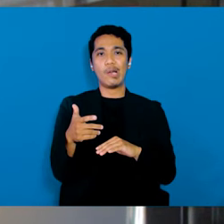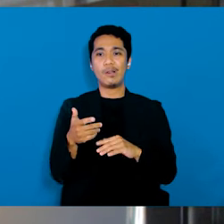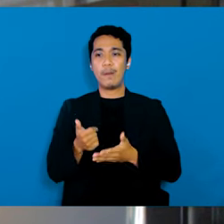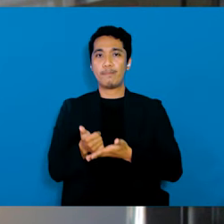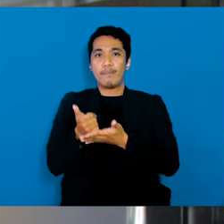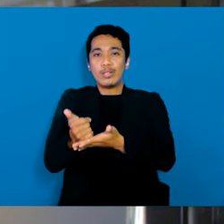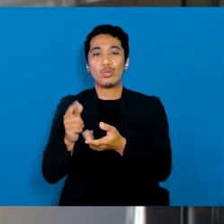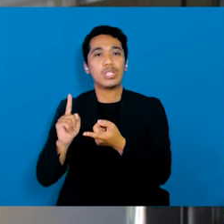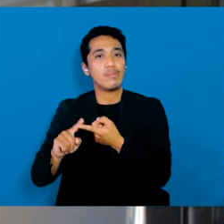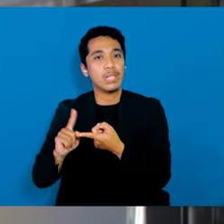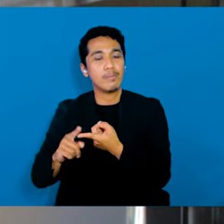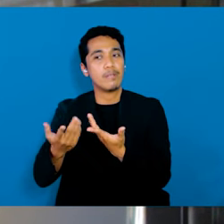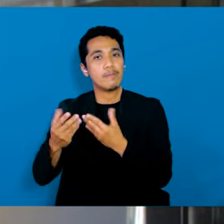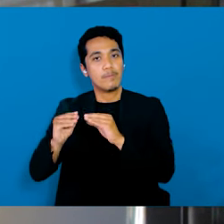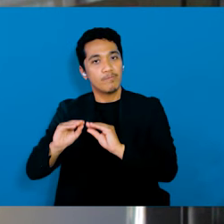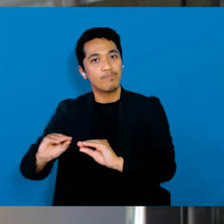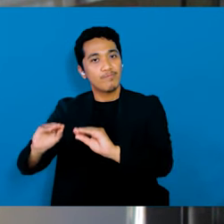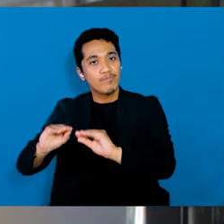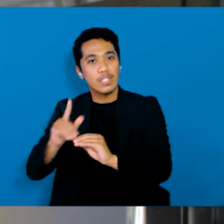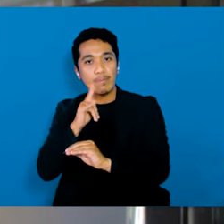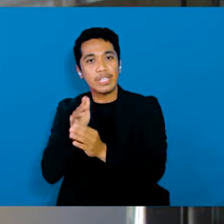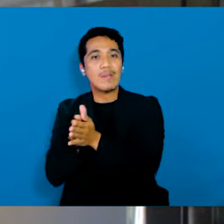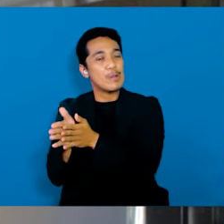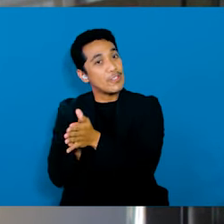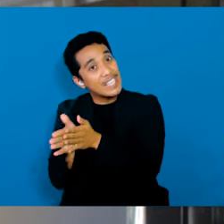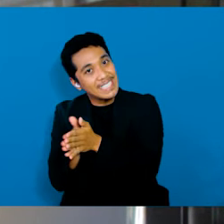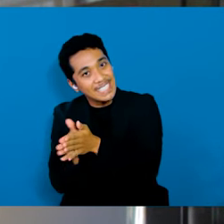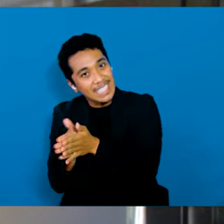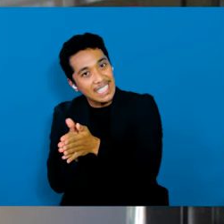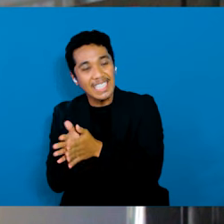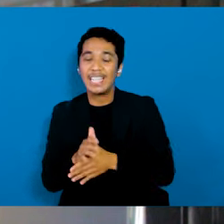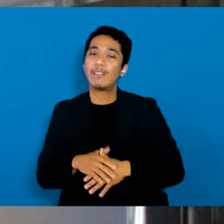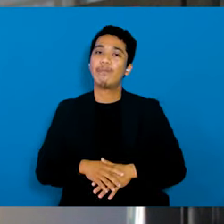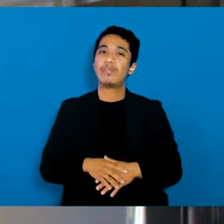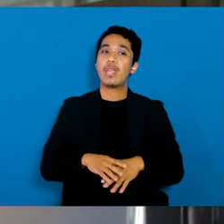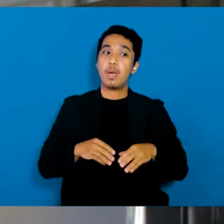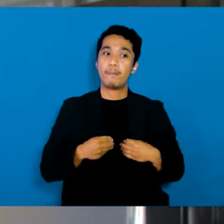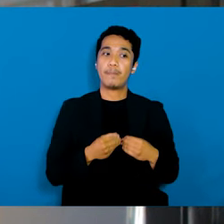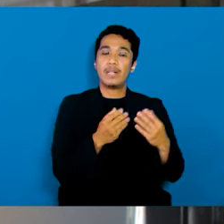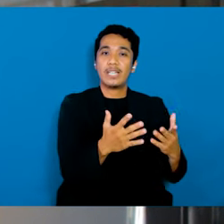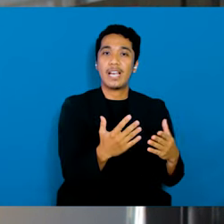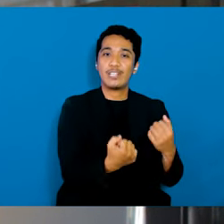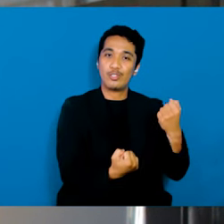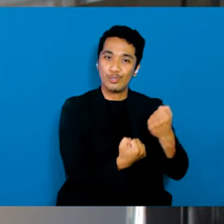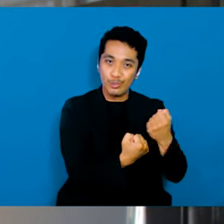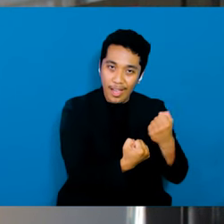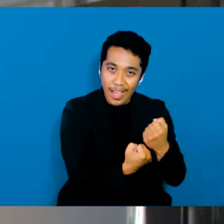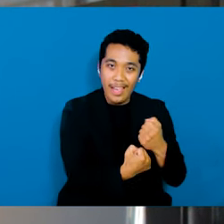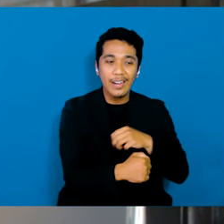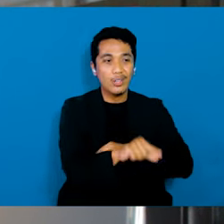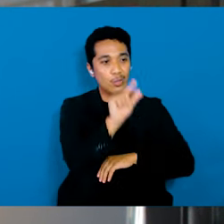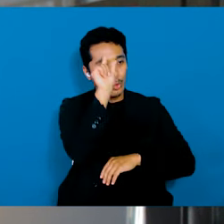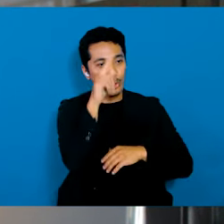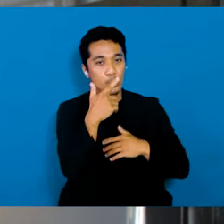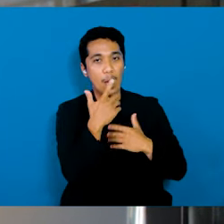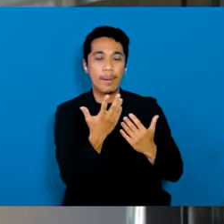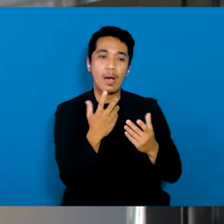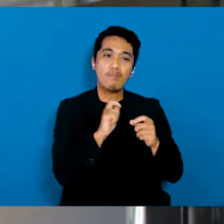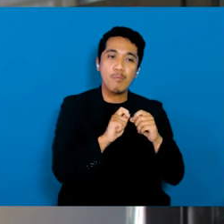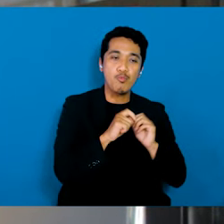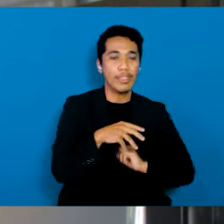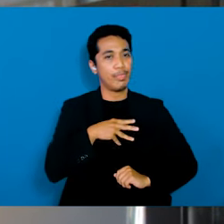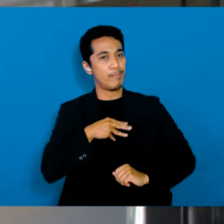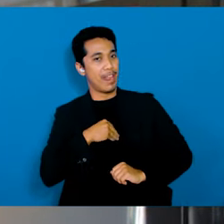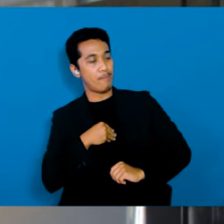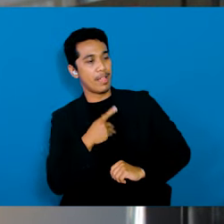membantu kawan-kawan untuk memberikan motivasi, untuk memberikan dukungan, untuk